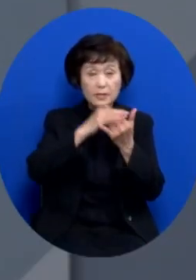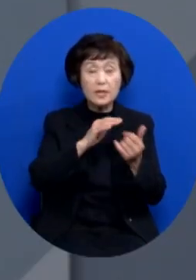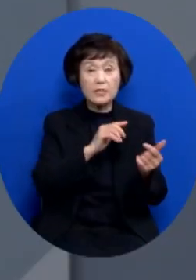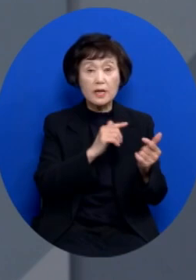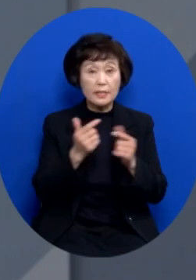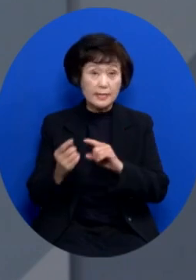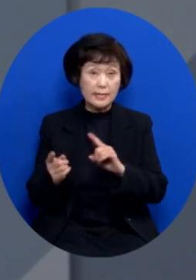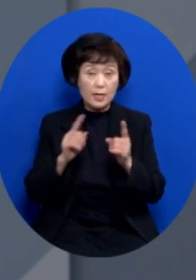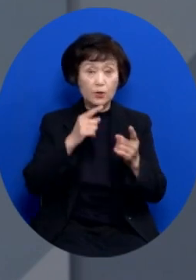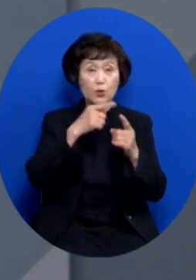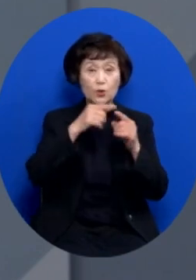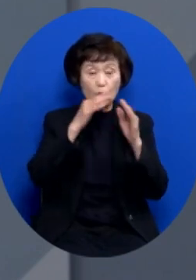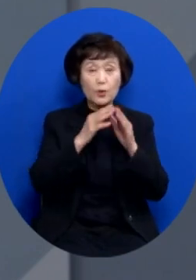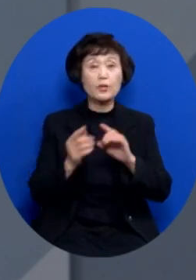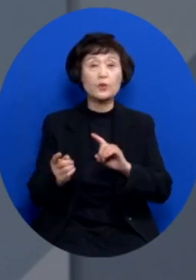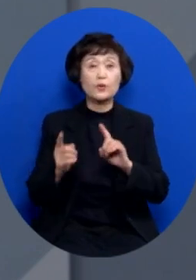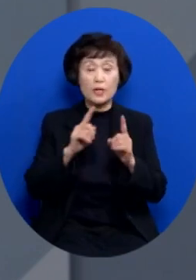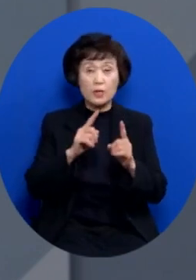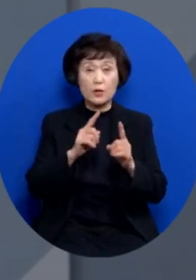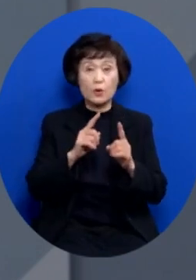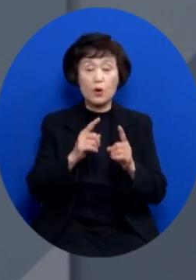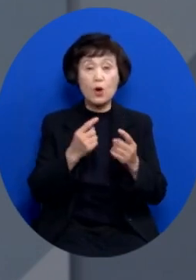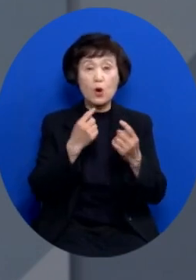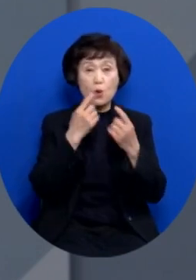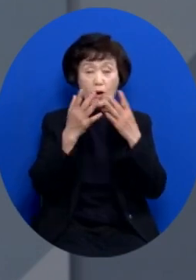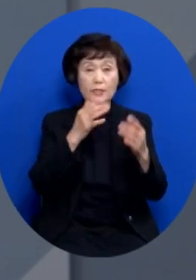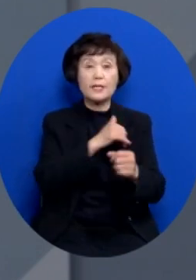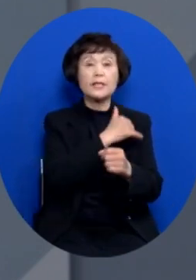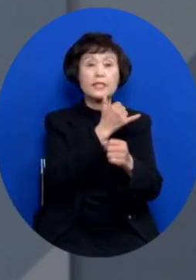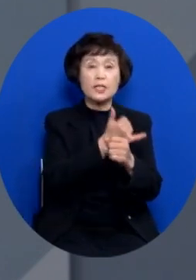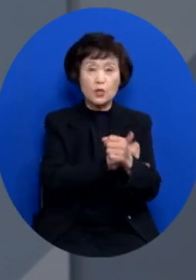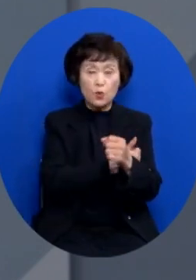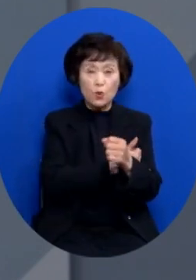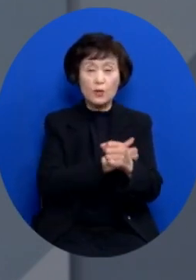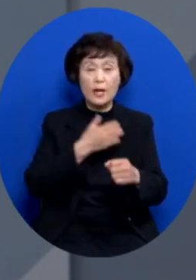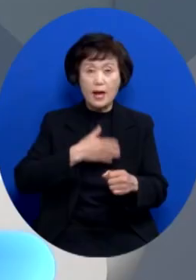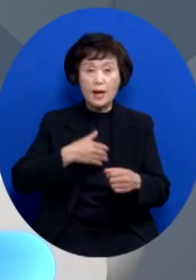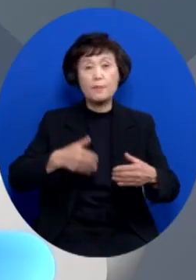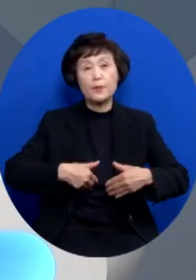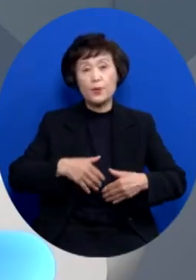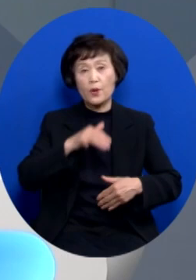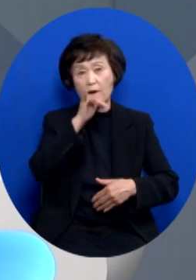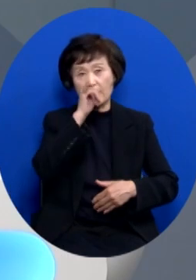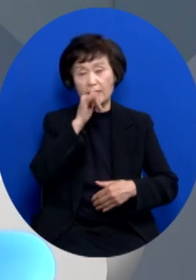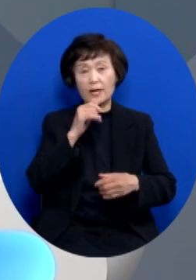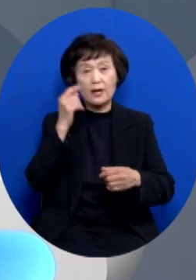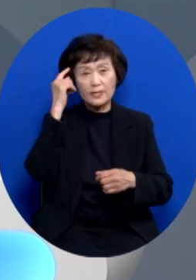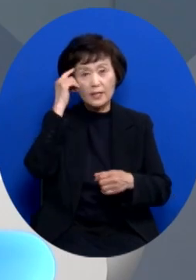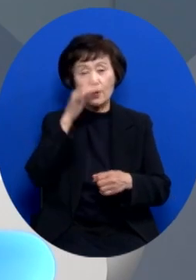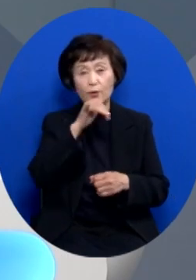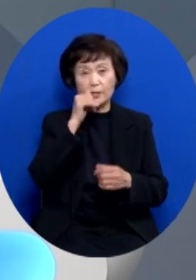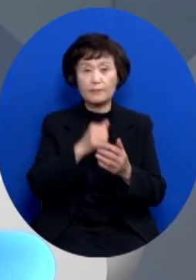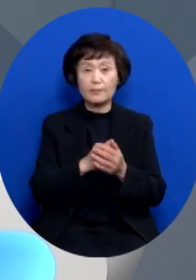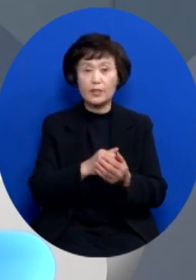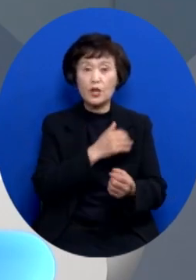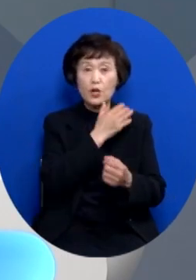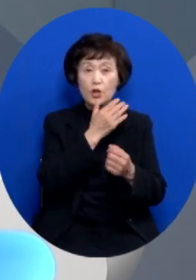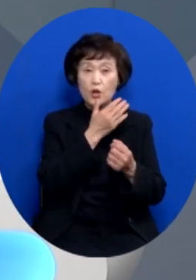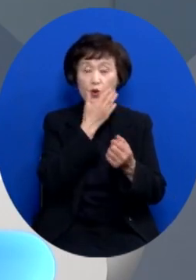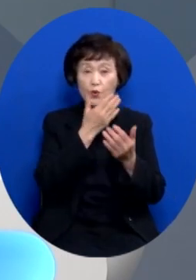교회도 살리고 무엇보다도 정확한 인권을 알아가는 그런 계기가 되었으면 좋겠습니다. 네, 교수님의 귀한 역할